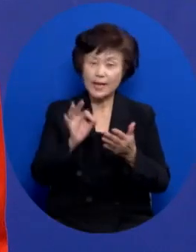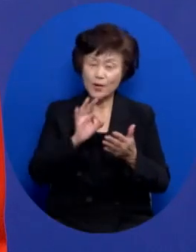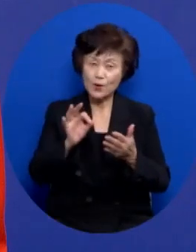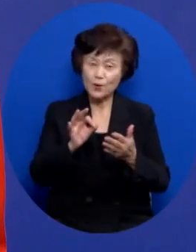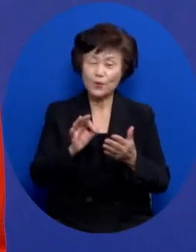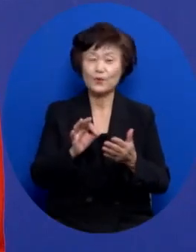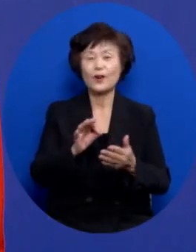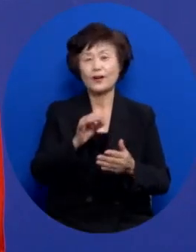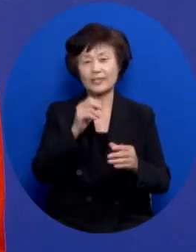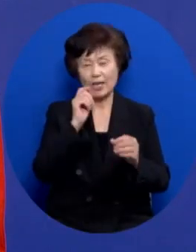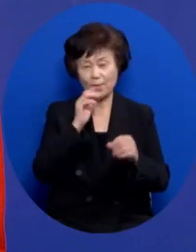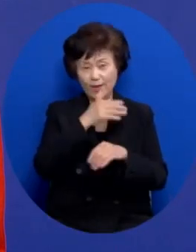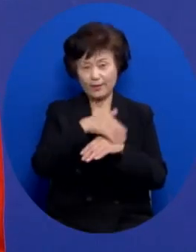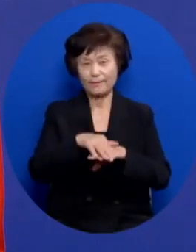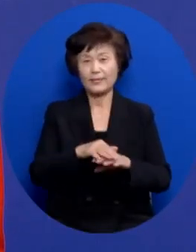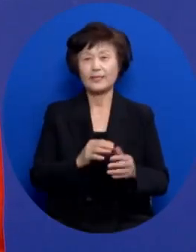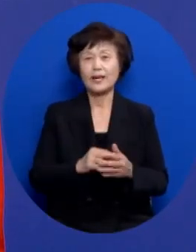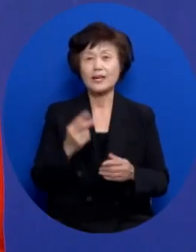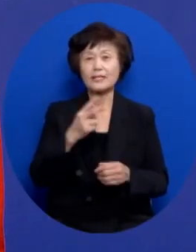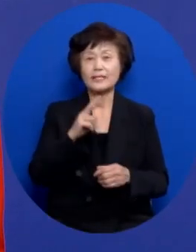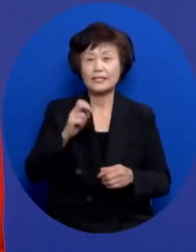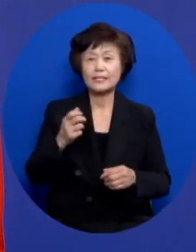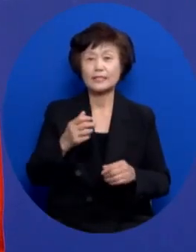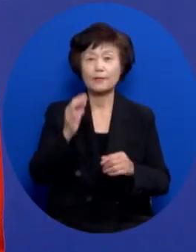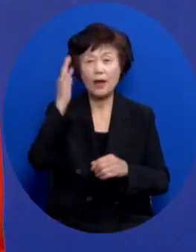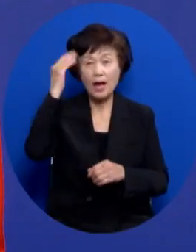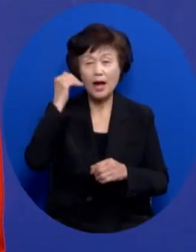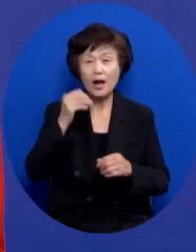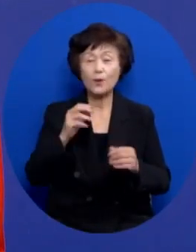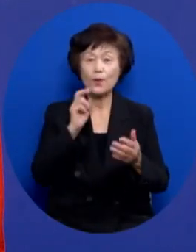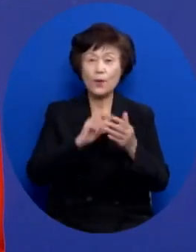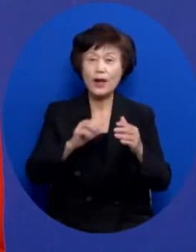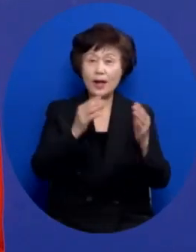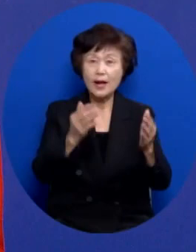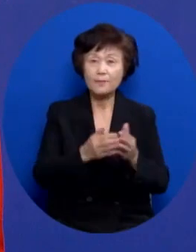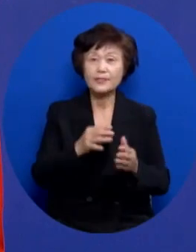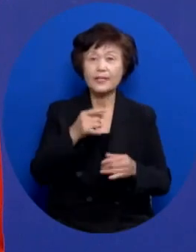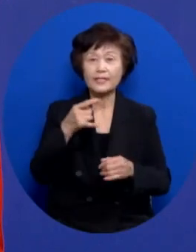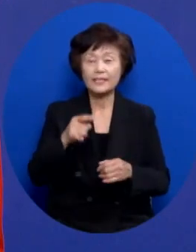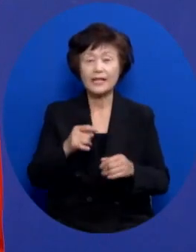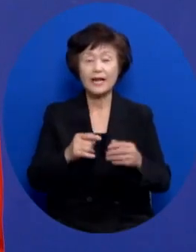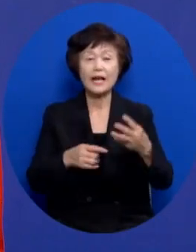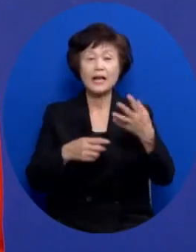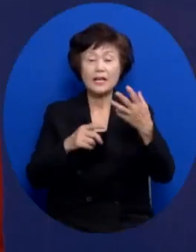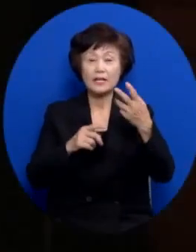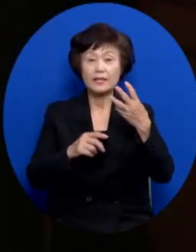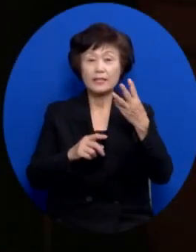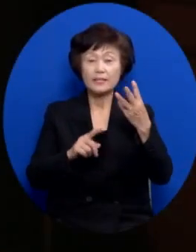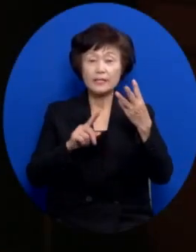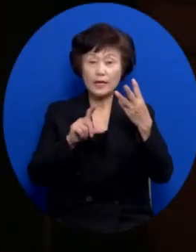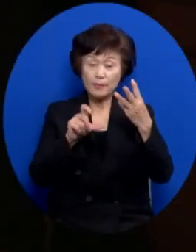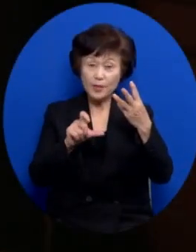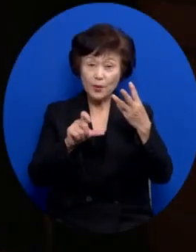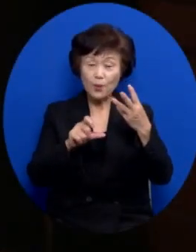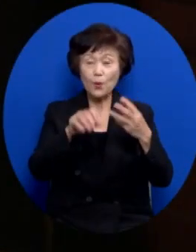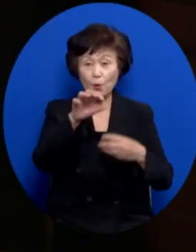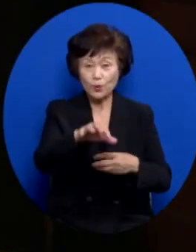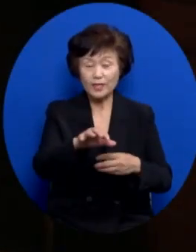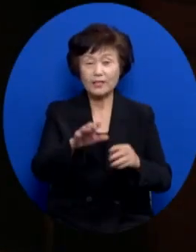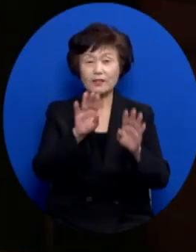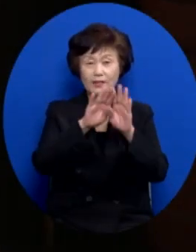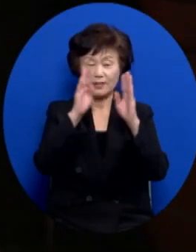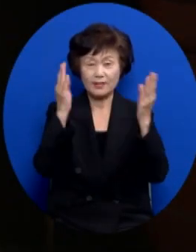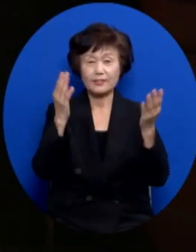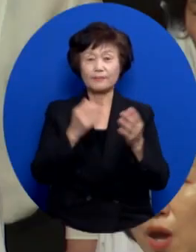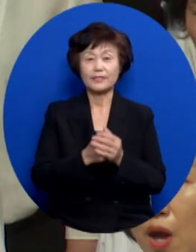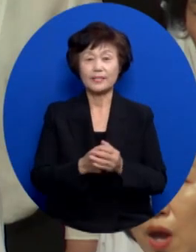대한민국 합창 축제 2023 코리아 합창제가 3위로 아트 센터에서 열렸습니다 코리아